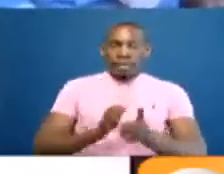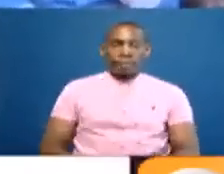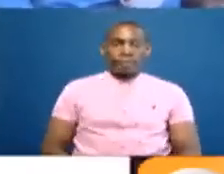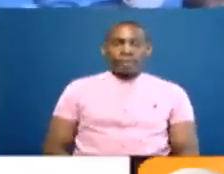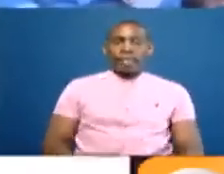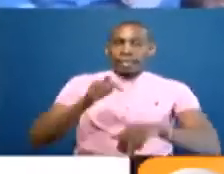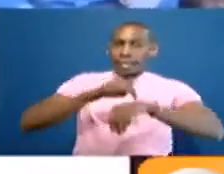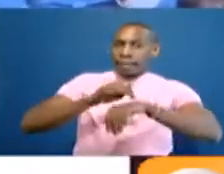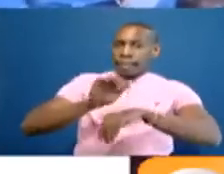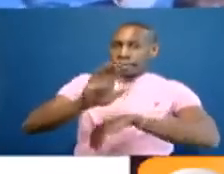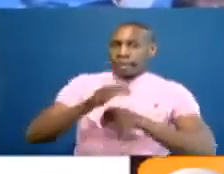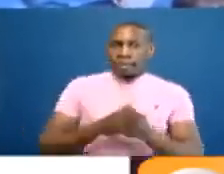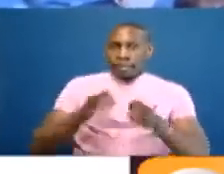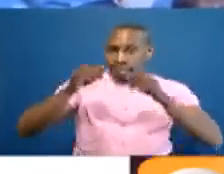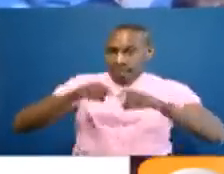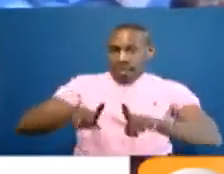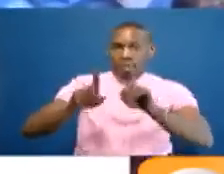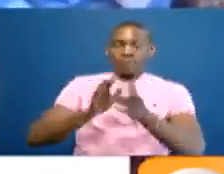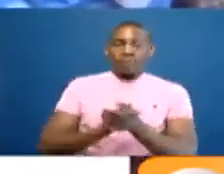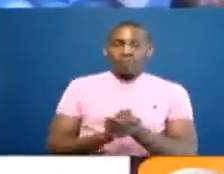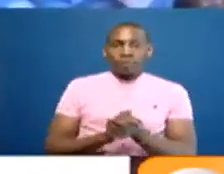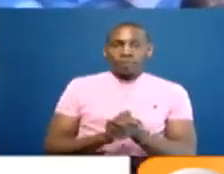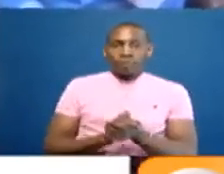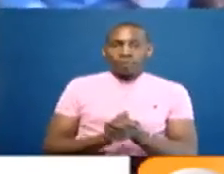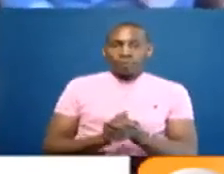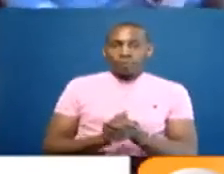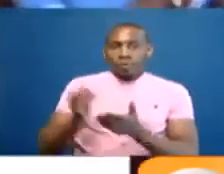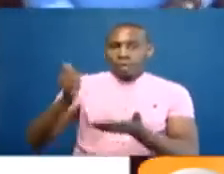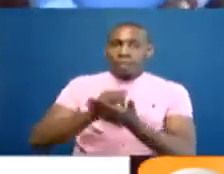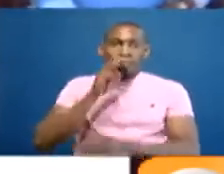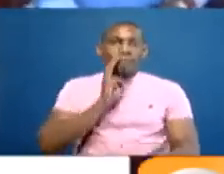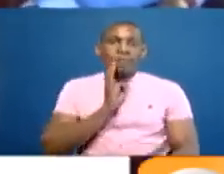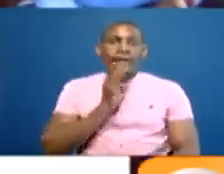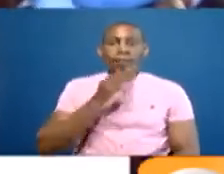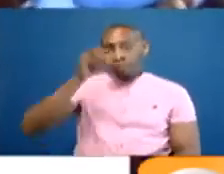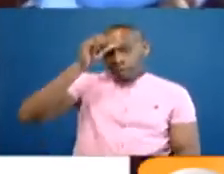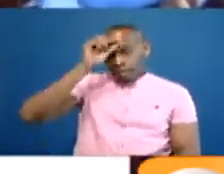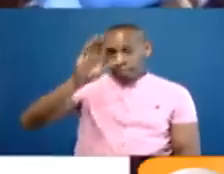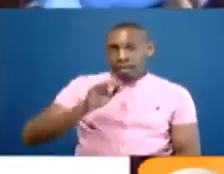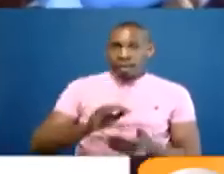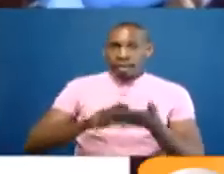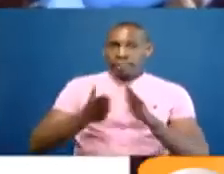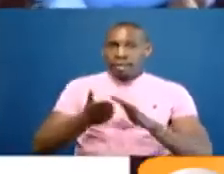Wakati wewe mwenyewe ulifanya msalia kwa serikali yako akawa